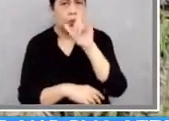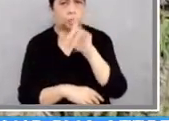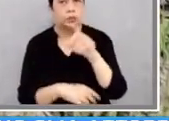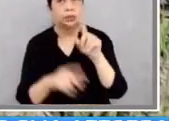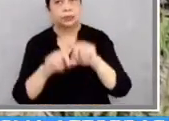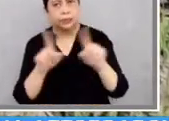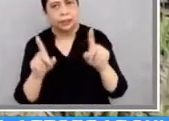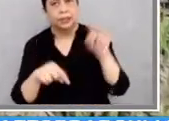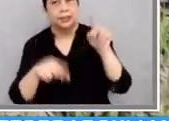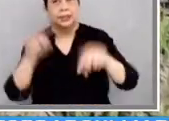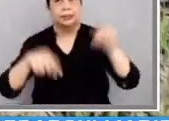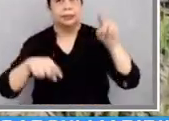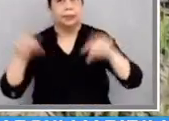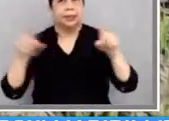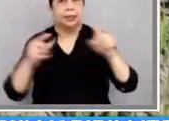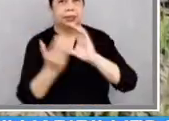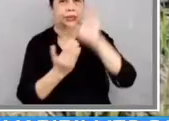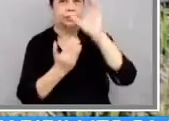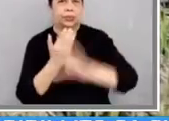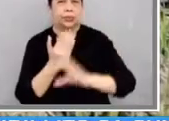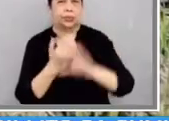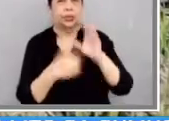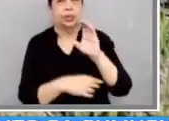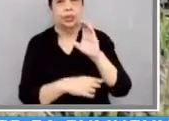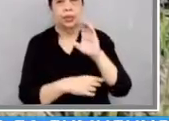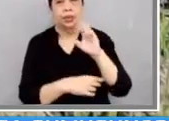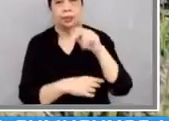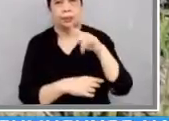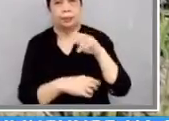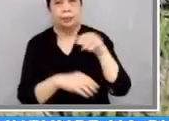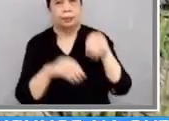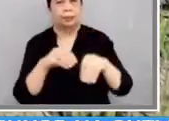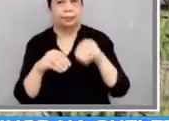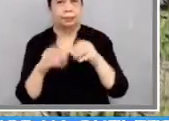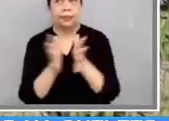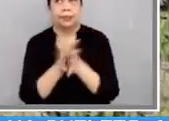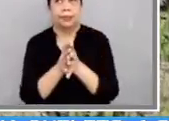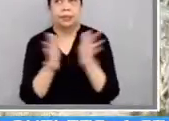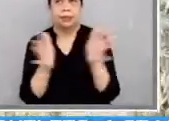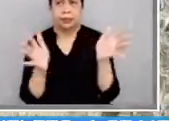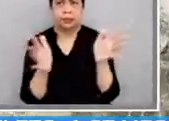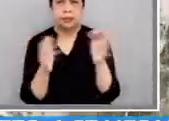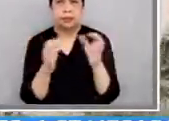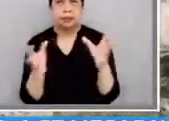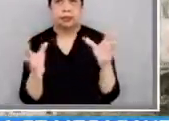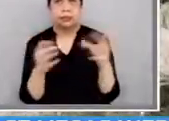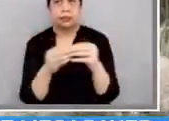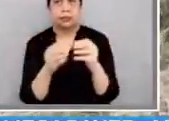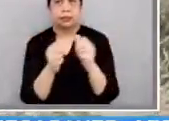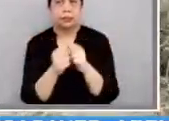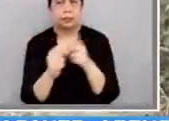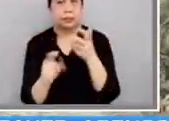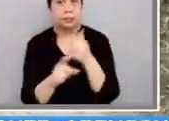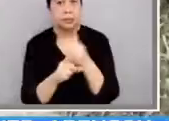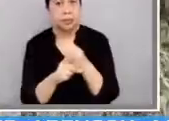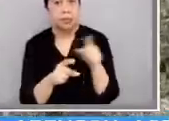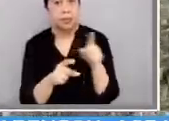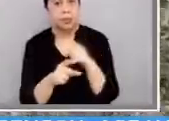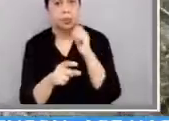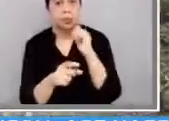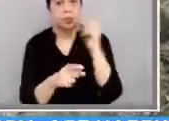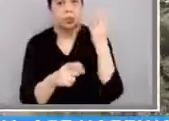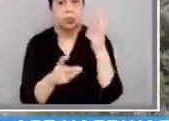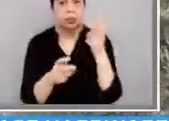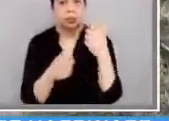depende po sa aming cropping calendar. Yan po sinusunod namin. But generally po, pagtatamaan ng El Nino yan, nag-reduce po kami ng tinatawag na